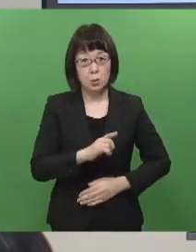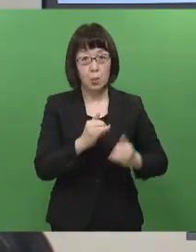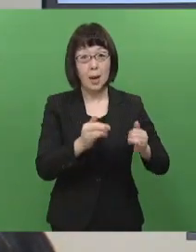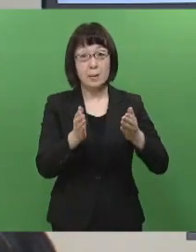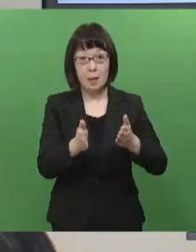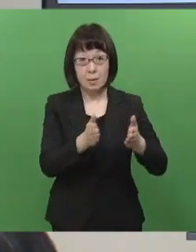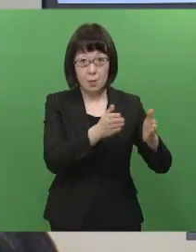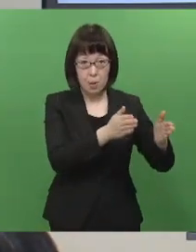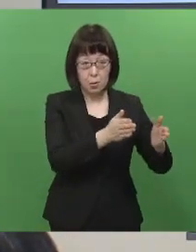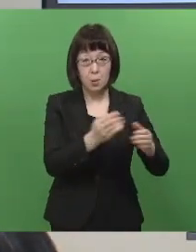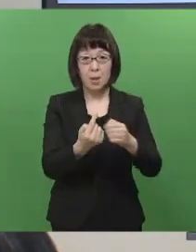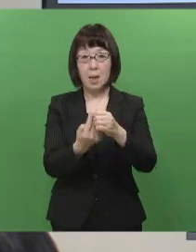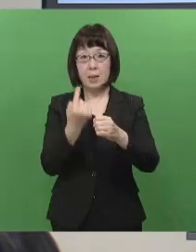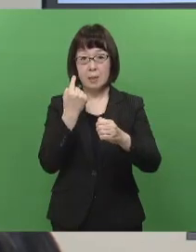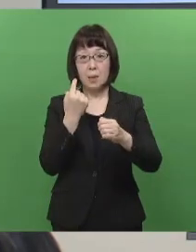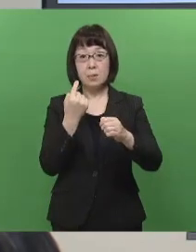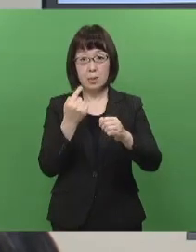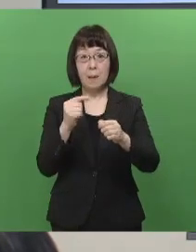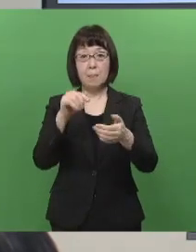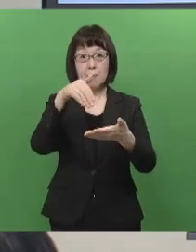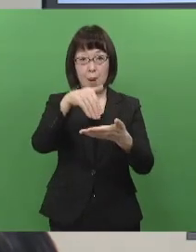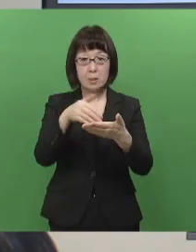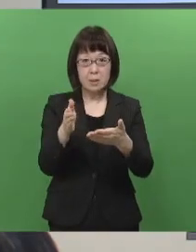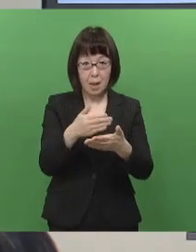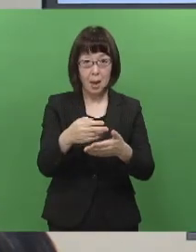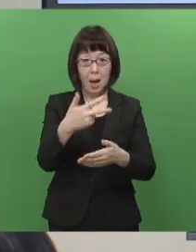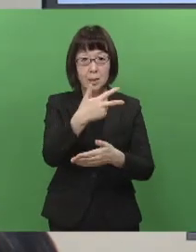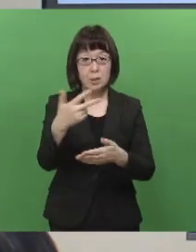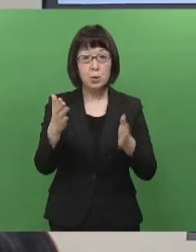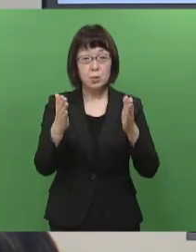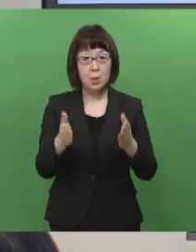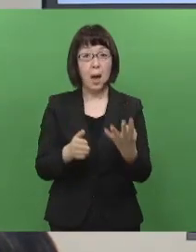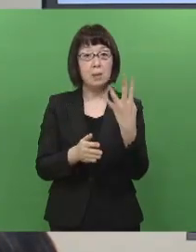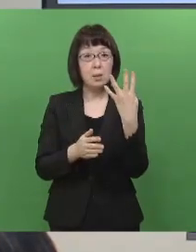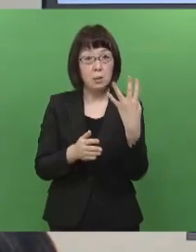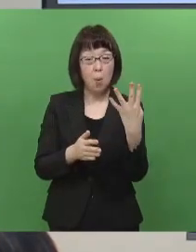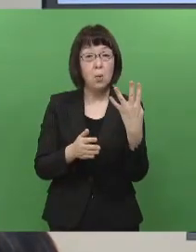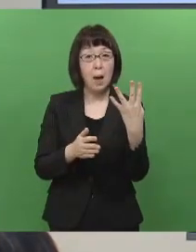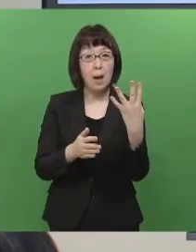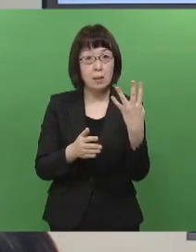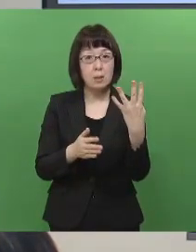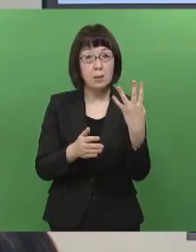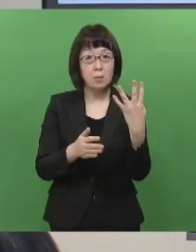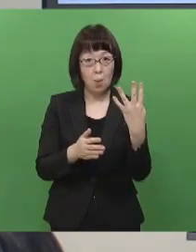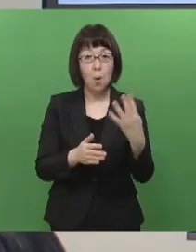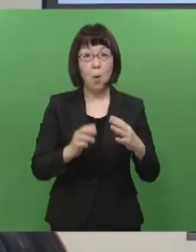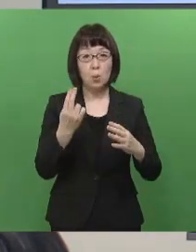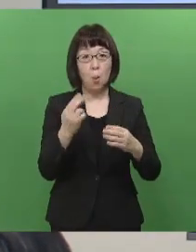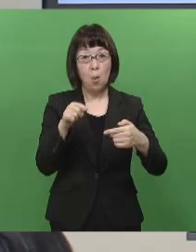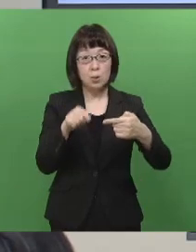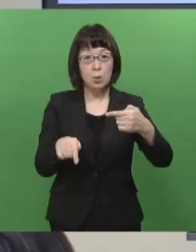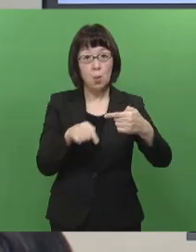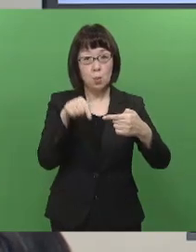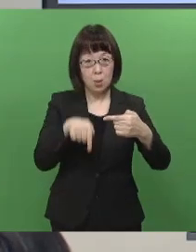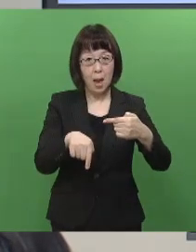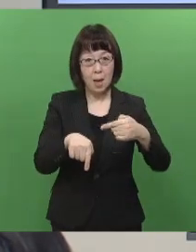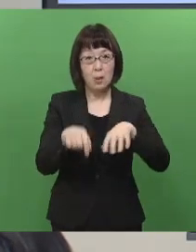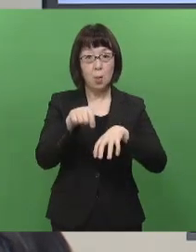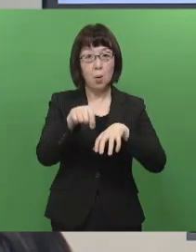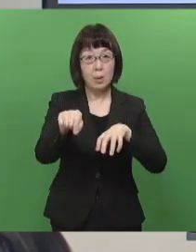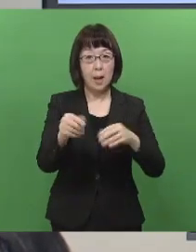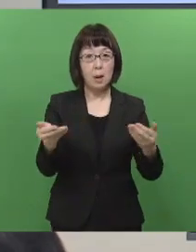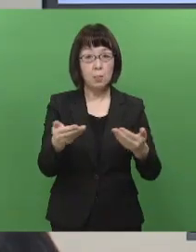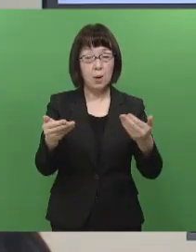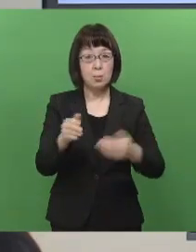昨年の末からすでに週4回を目安にして実施をしている都庁のテレワークです。で、これによって